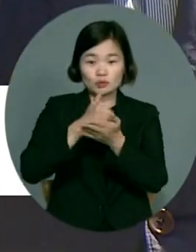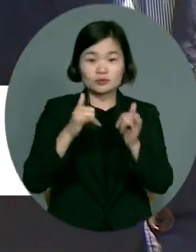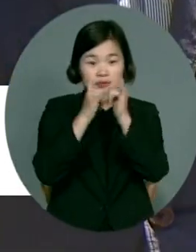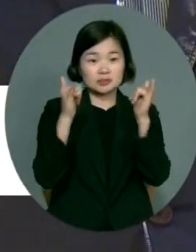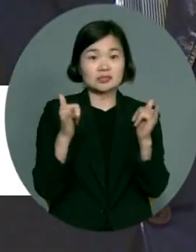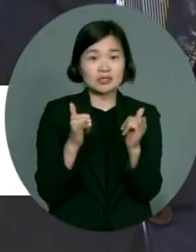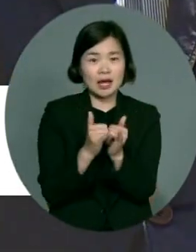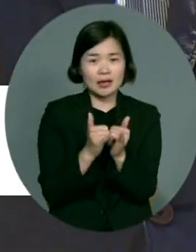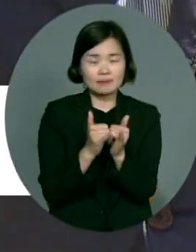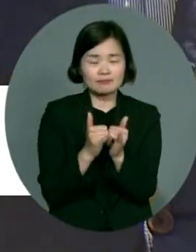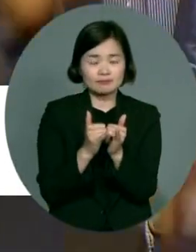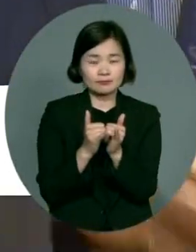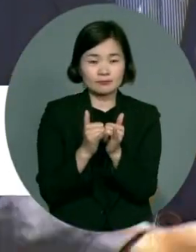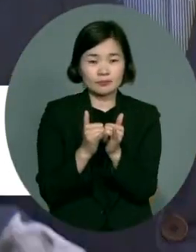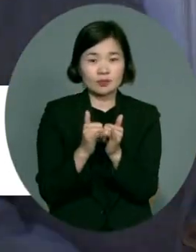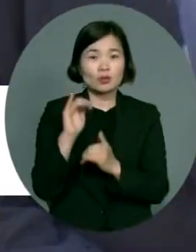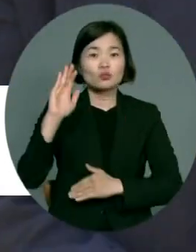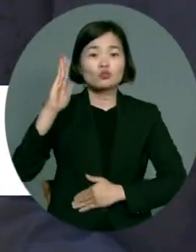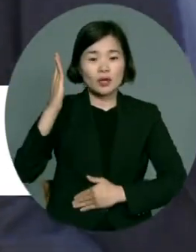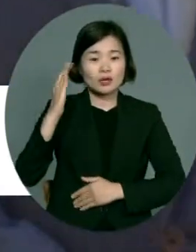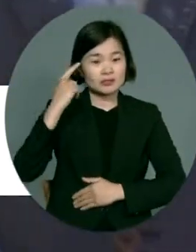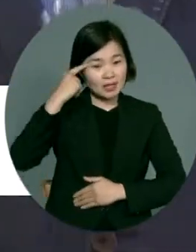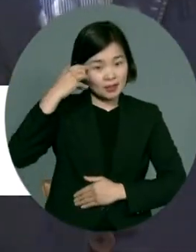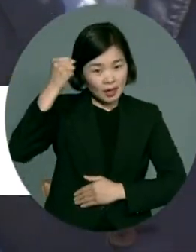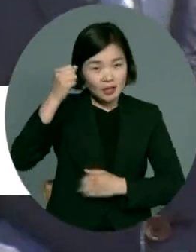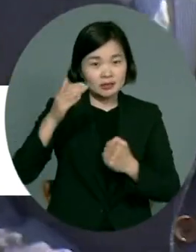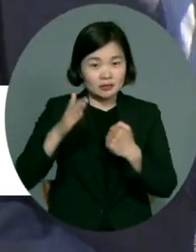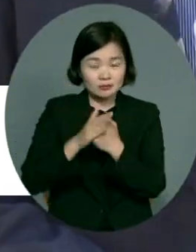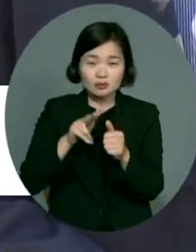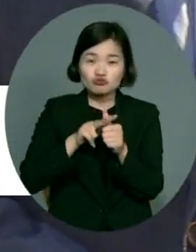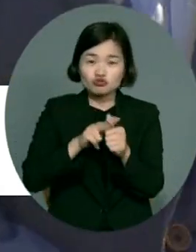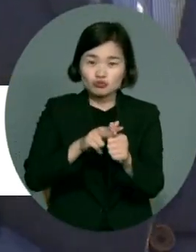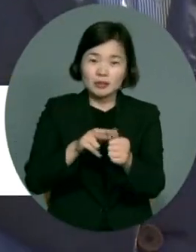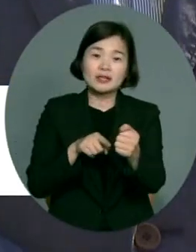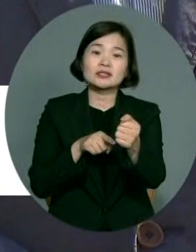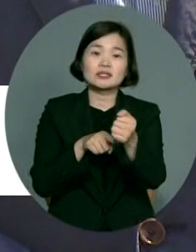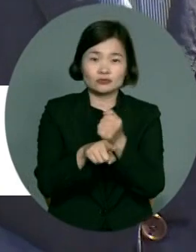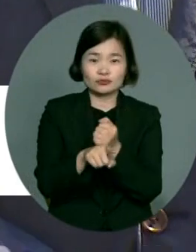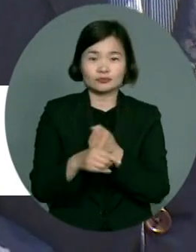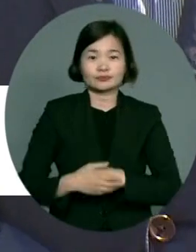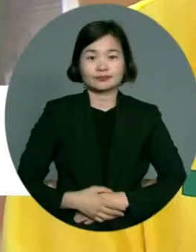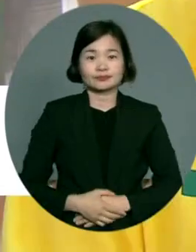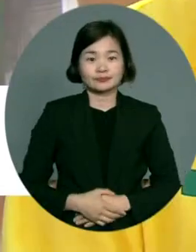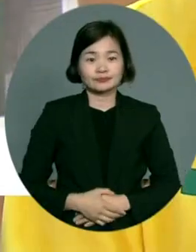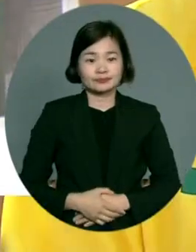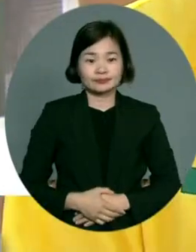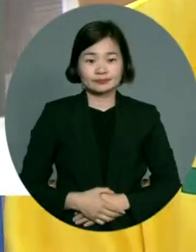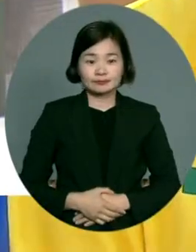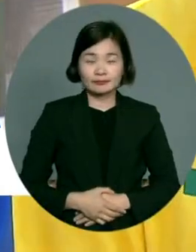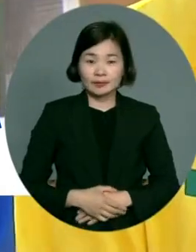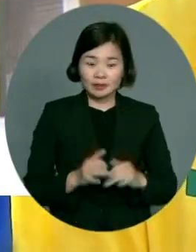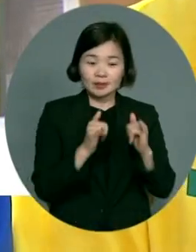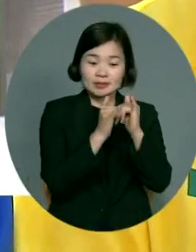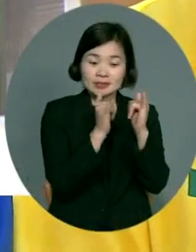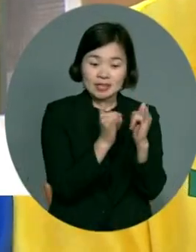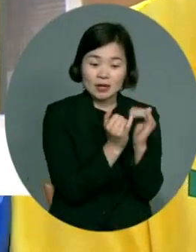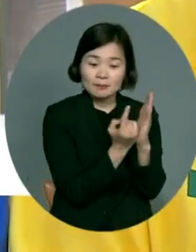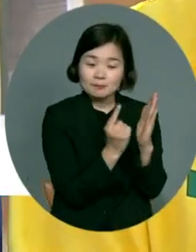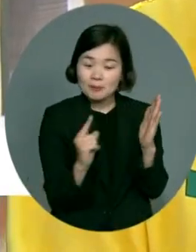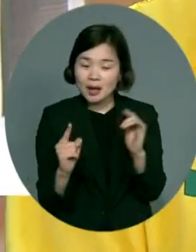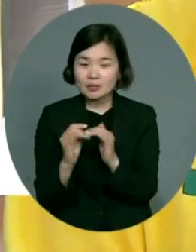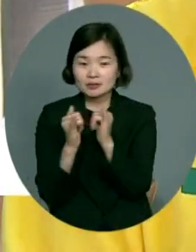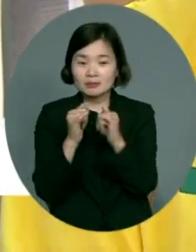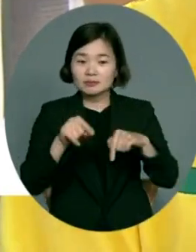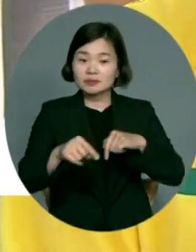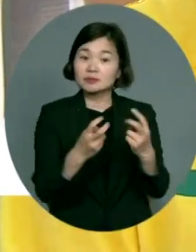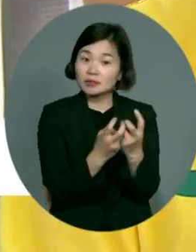존중되는 사회가 되어야 된다고 생각했기 때문에 출마를 결심했습니다. 사회적 약자들을 위한